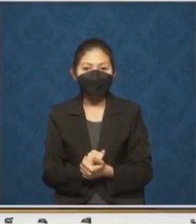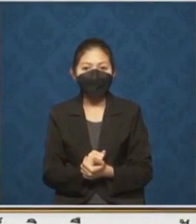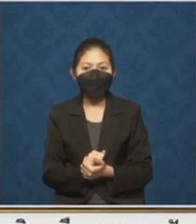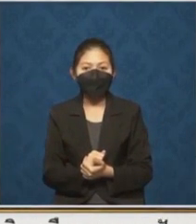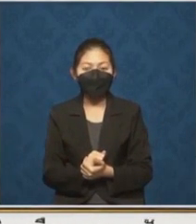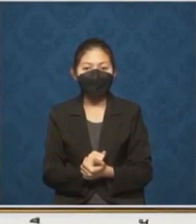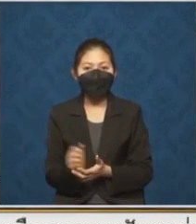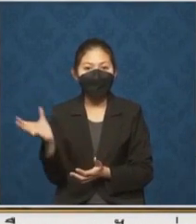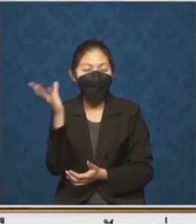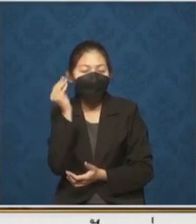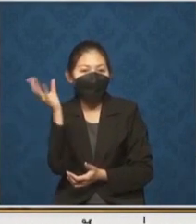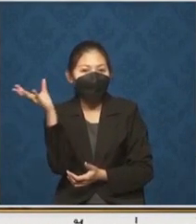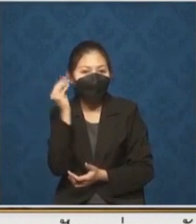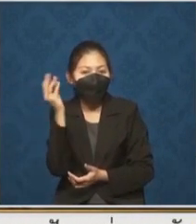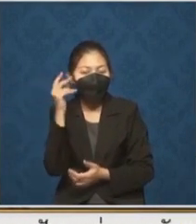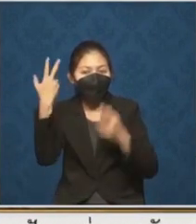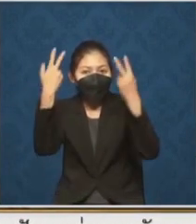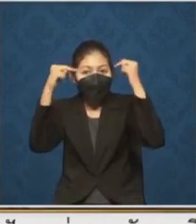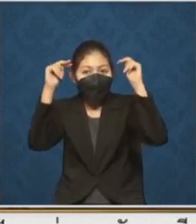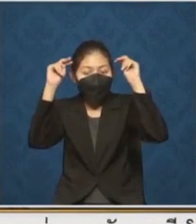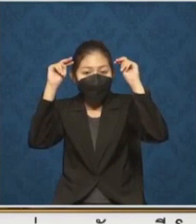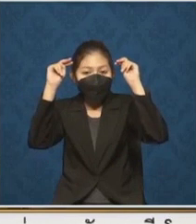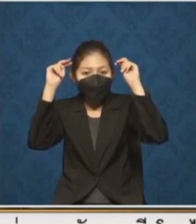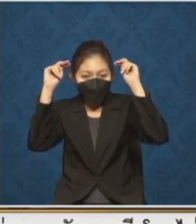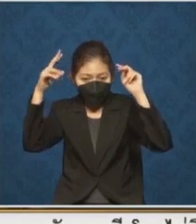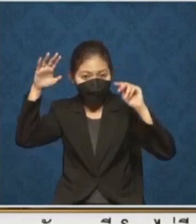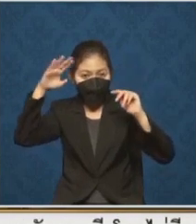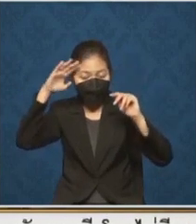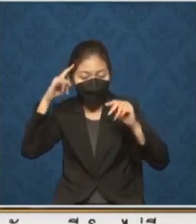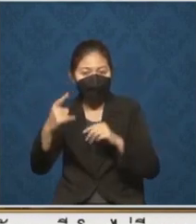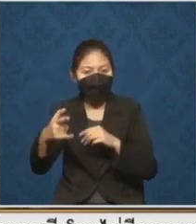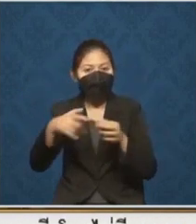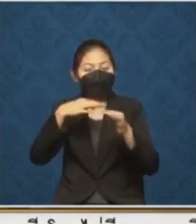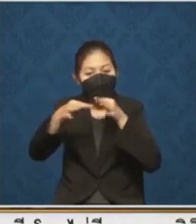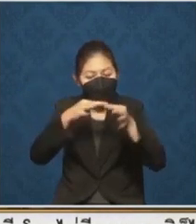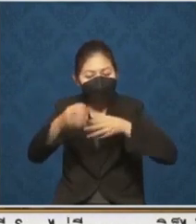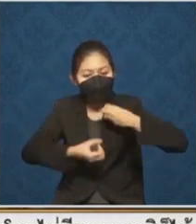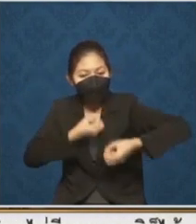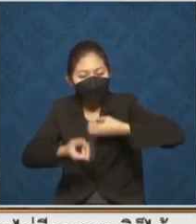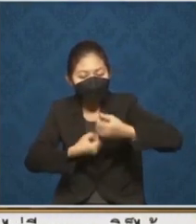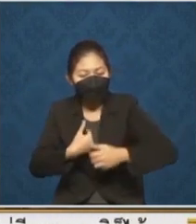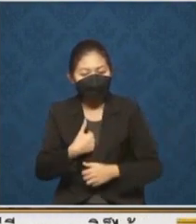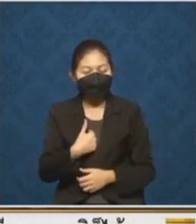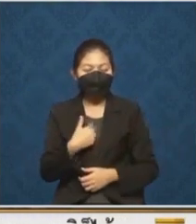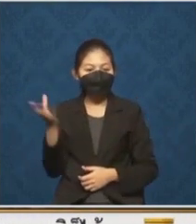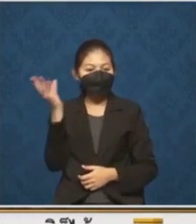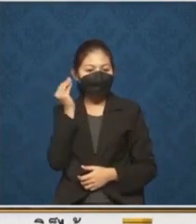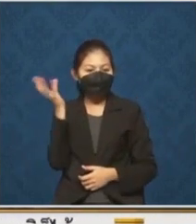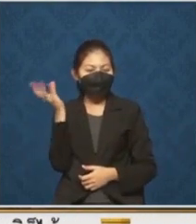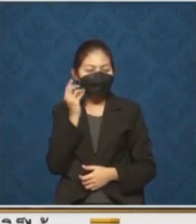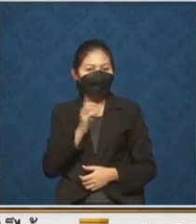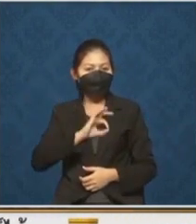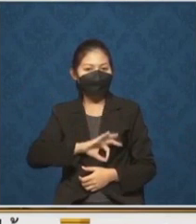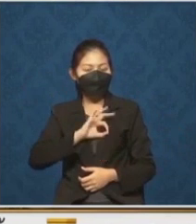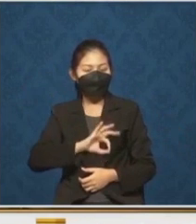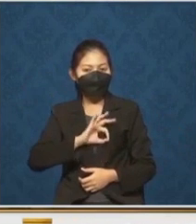ผมได้ฟังท่นัยกชีจแ้งก็ยมฟมรู้สึกว่าข้อมู